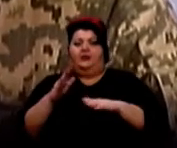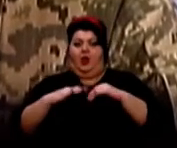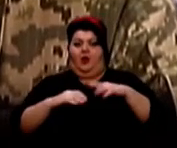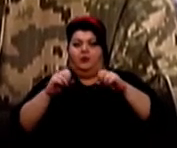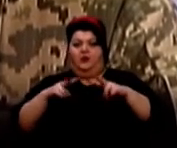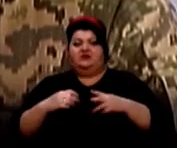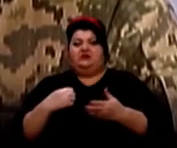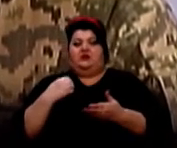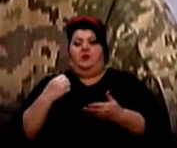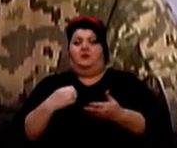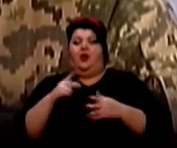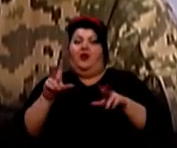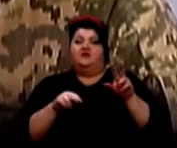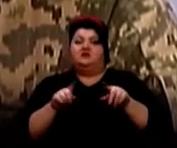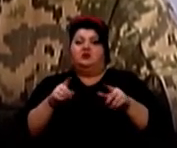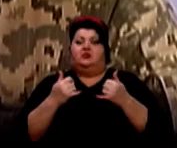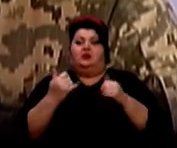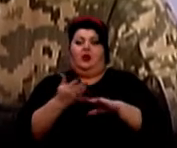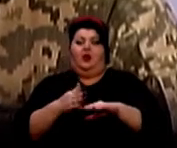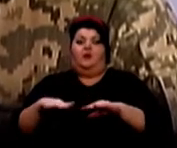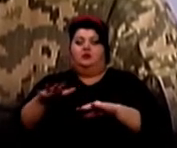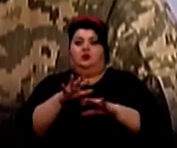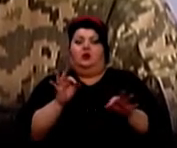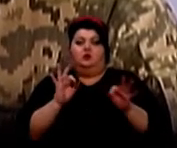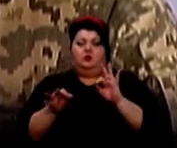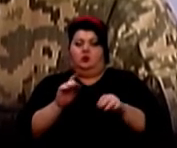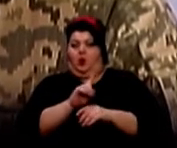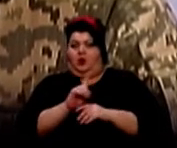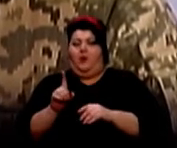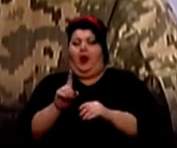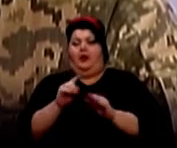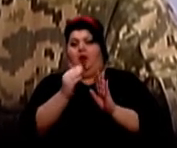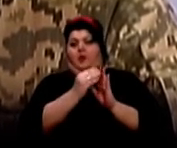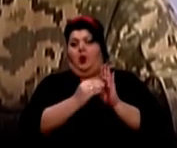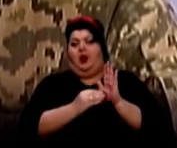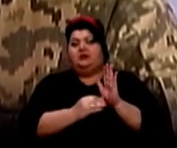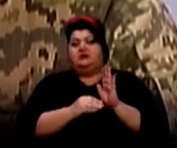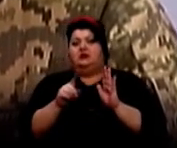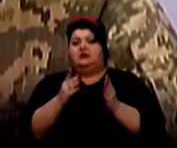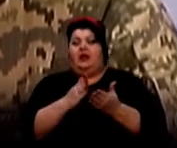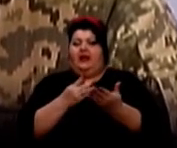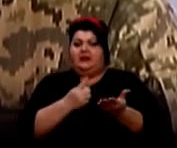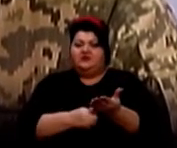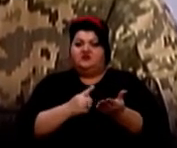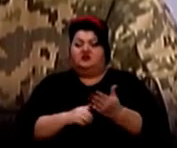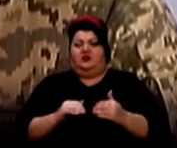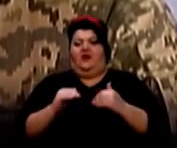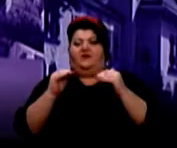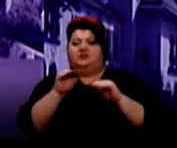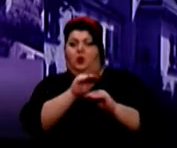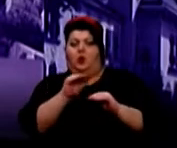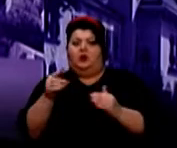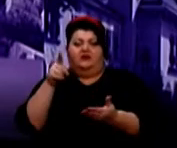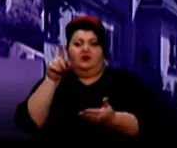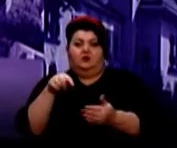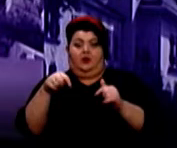Я вважаю, для Полтавщини це нормальні показники, і це теж є свідченням високого рівня довіри. В